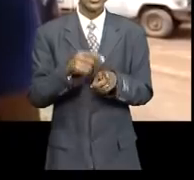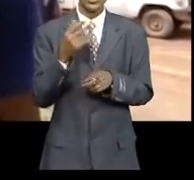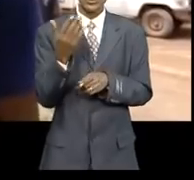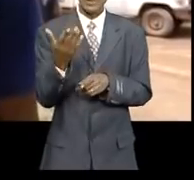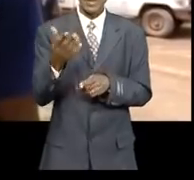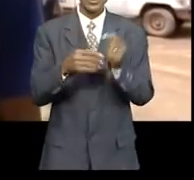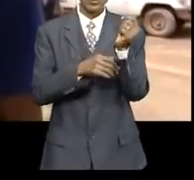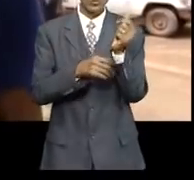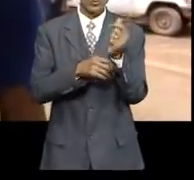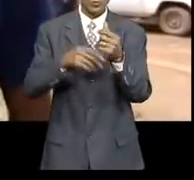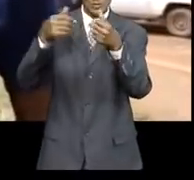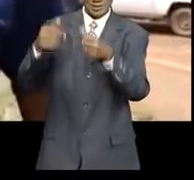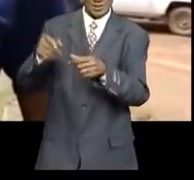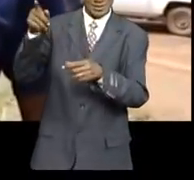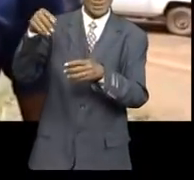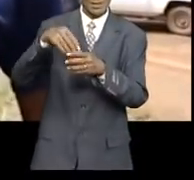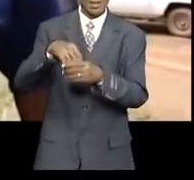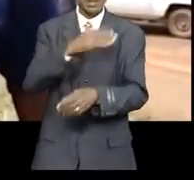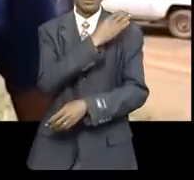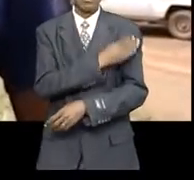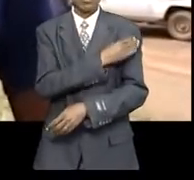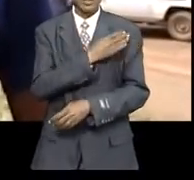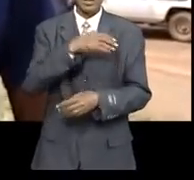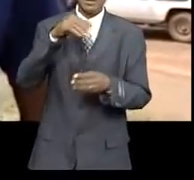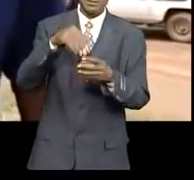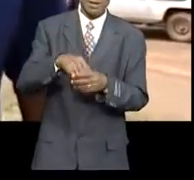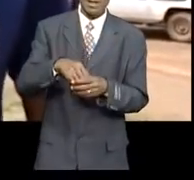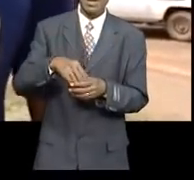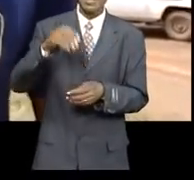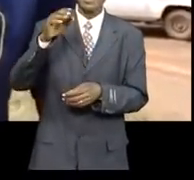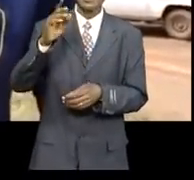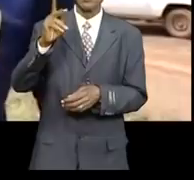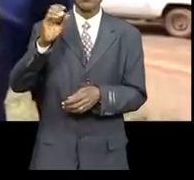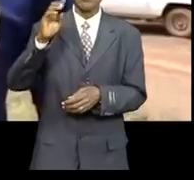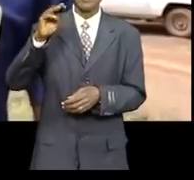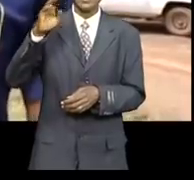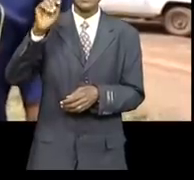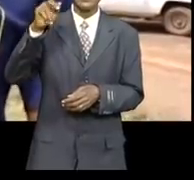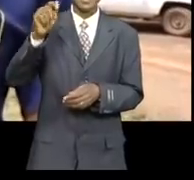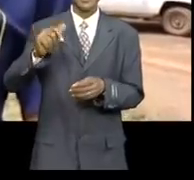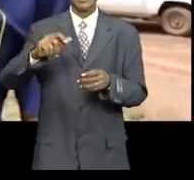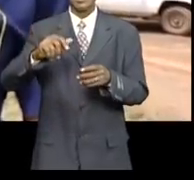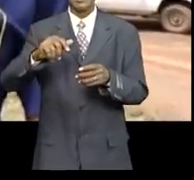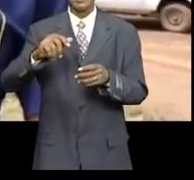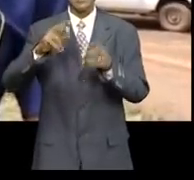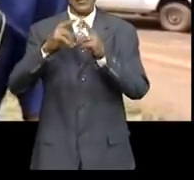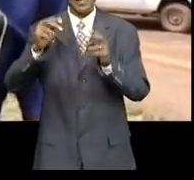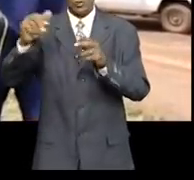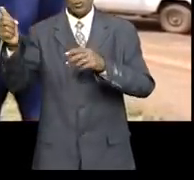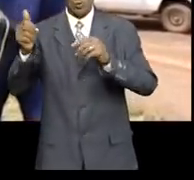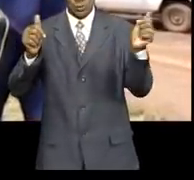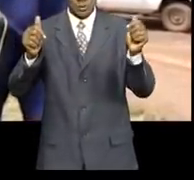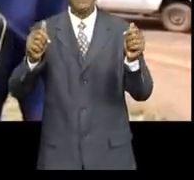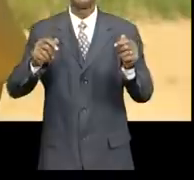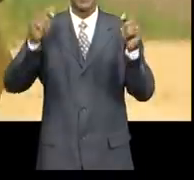Bounia, et à Komanda, c'est pas n'importe où, qui puissent revenir aussi pour continuer. C'était ça